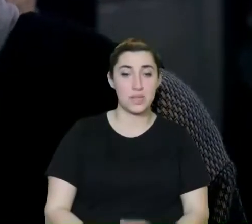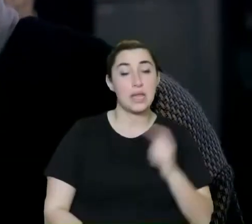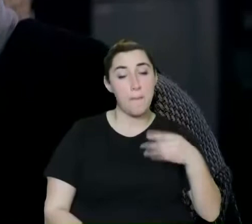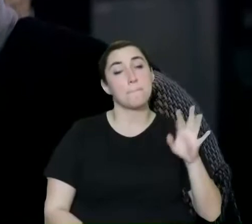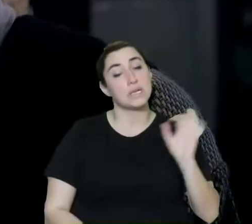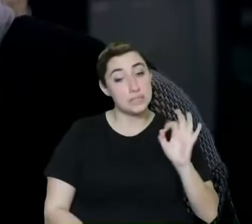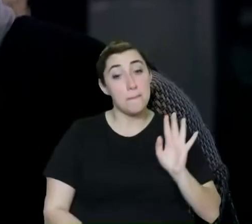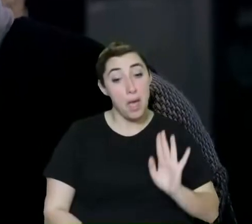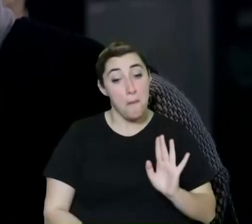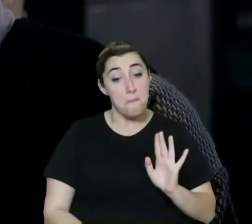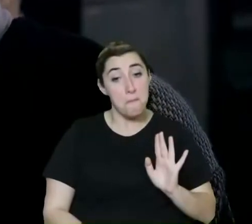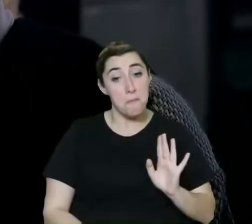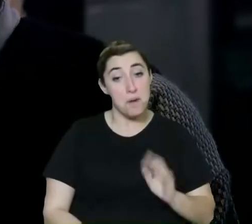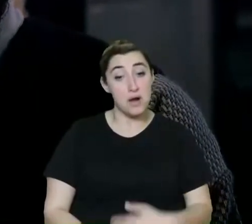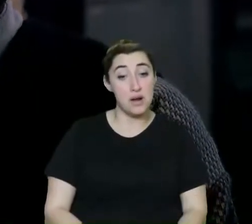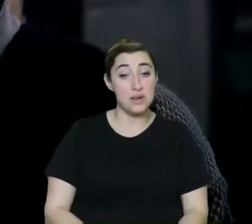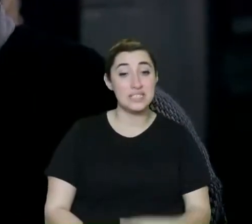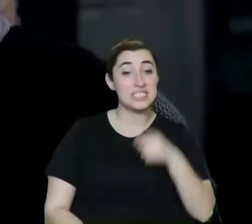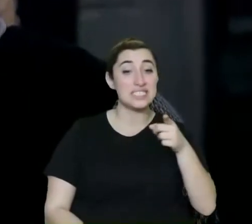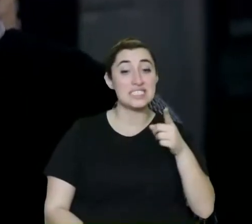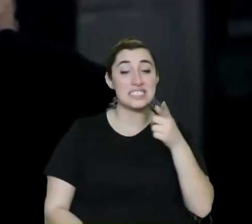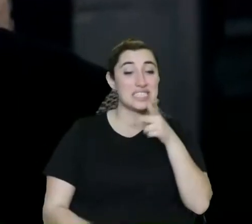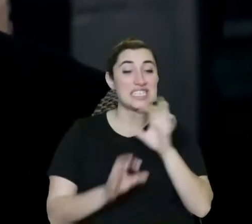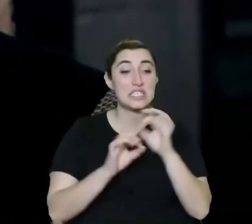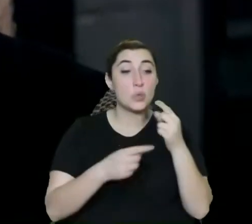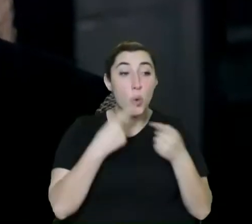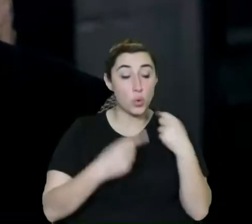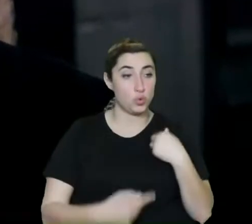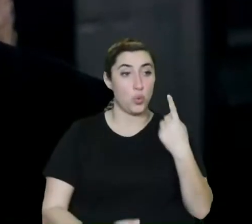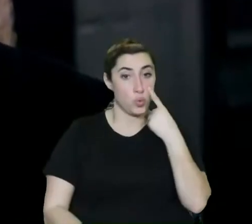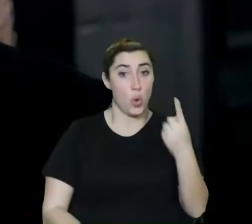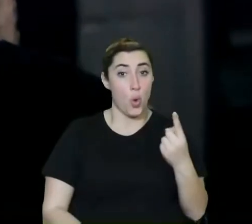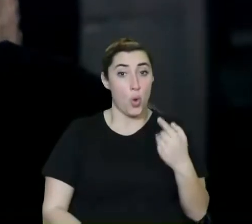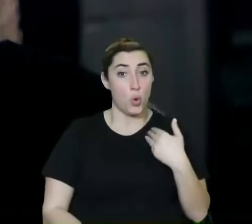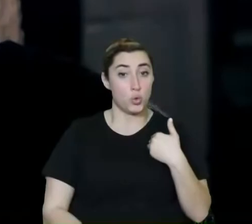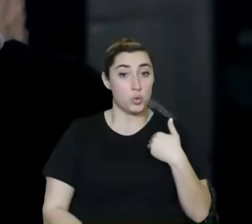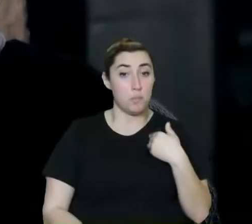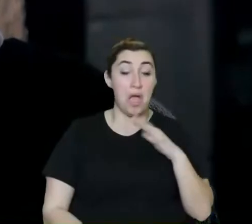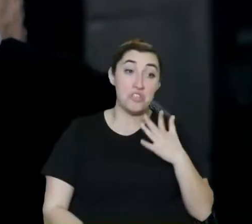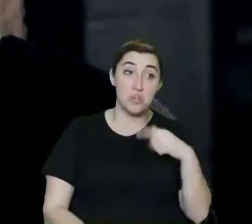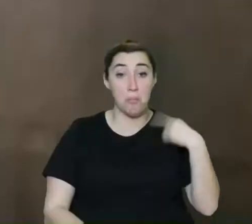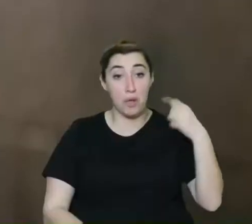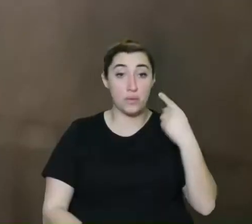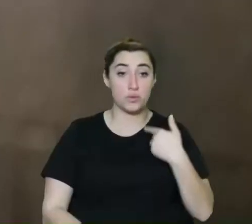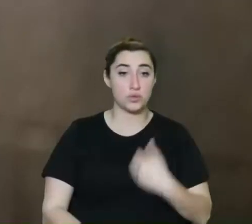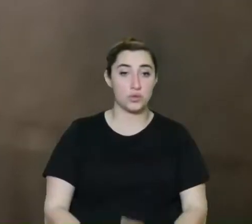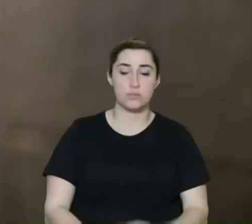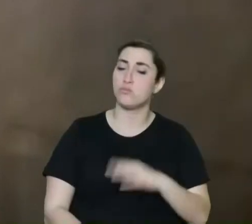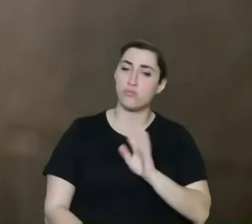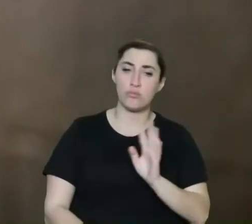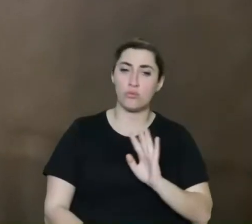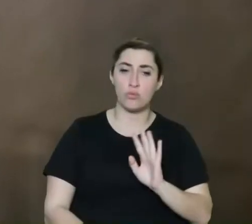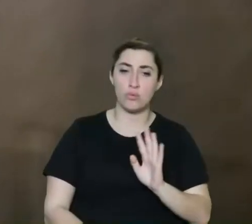Etmez tabii ki ama sizinle sessizce konuşurken görünce acep dedim.